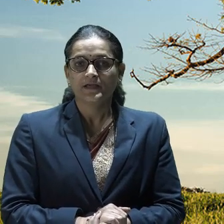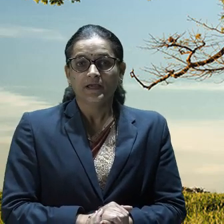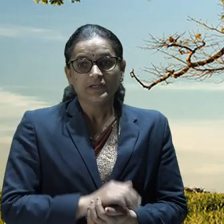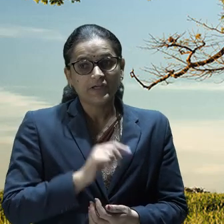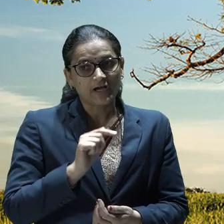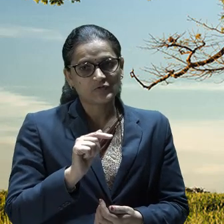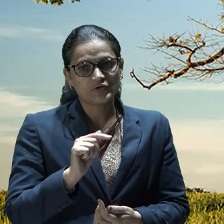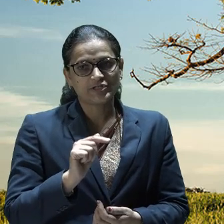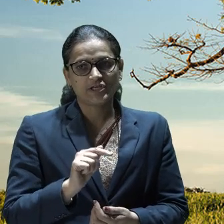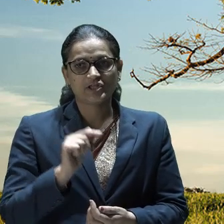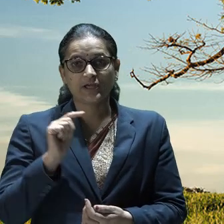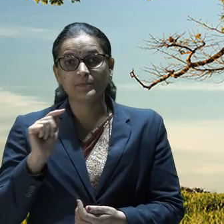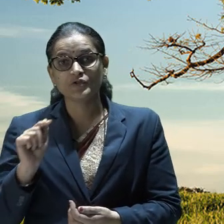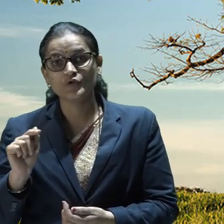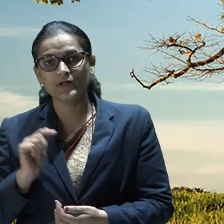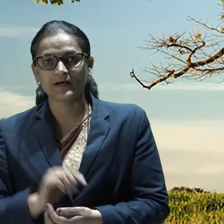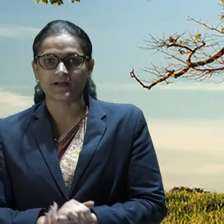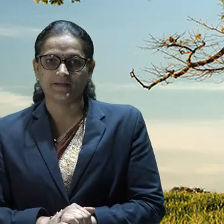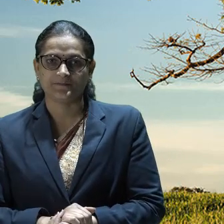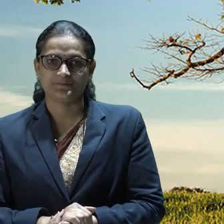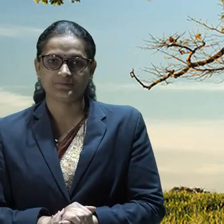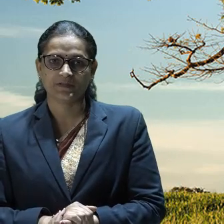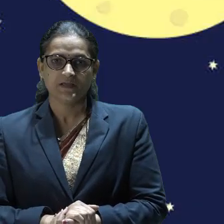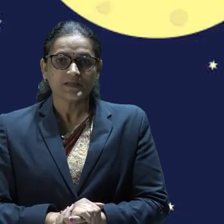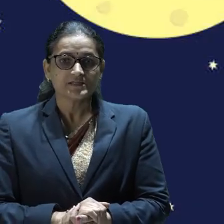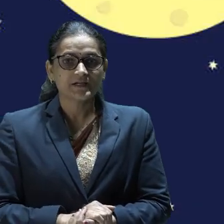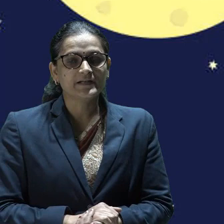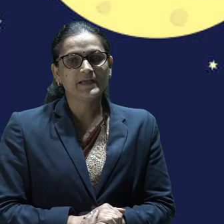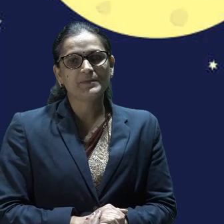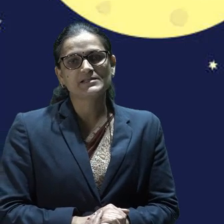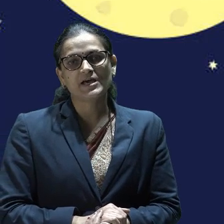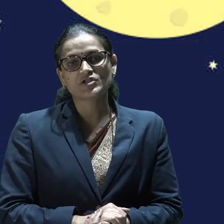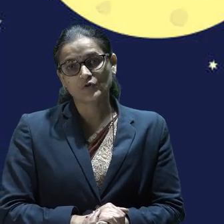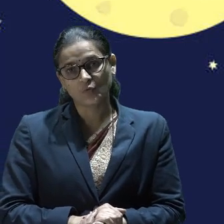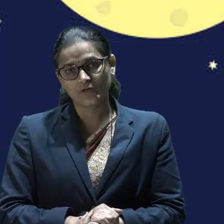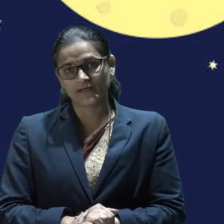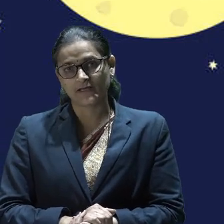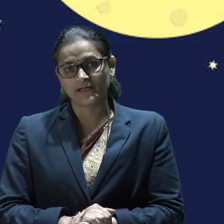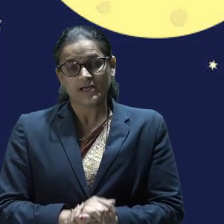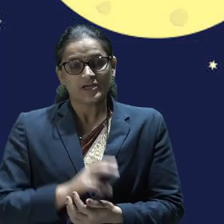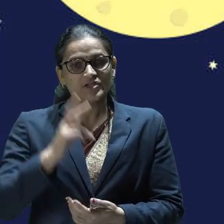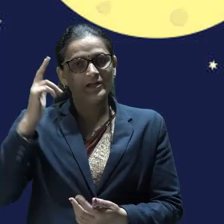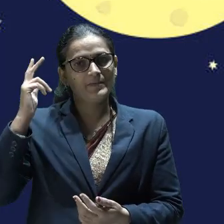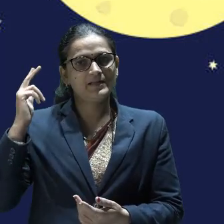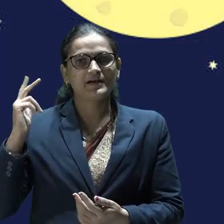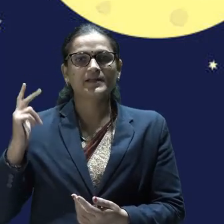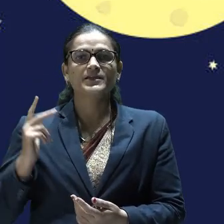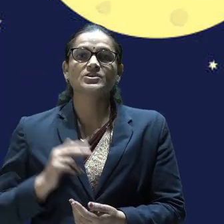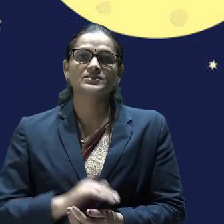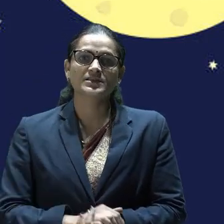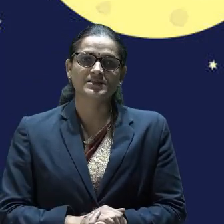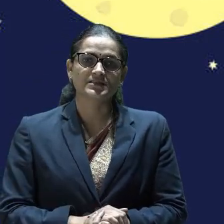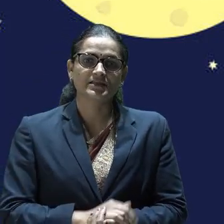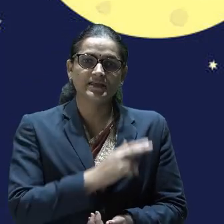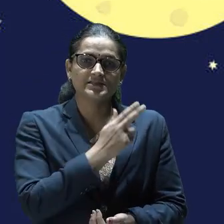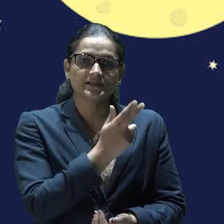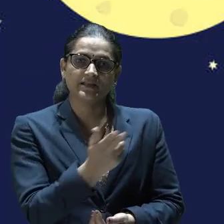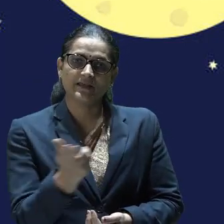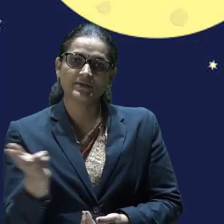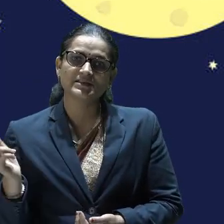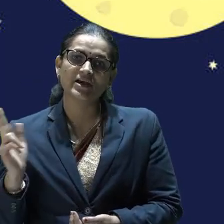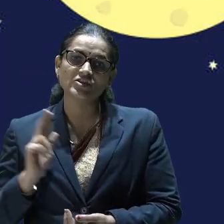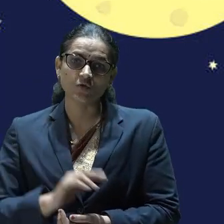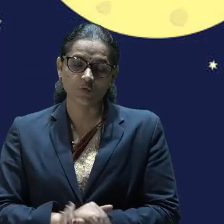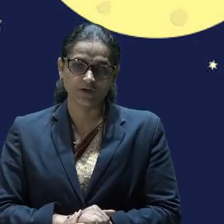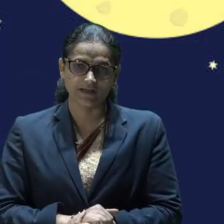पहा, या सृष्टीचे मंजुळ गाणे जगणे मजला शिकवून गेले, जिलमिलणारे चंद्र चांदणे